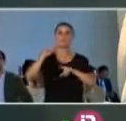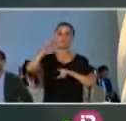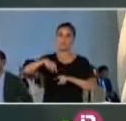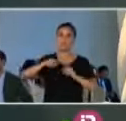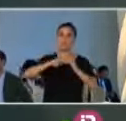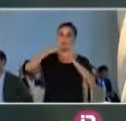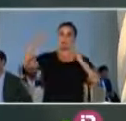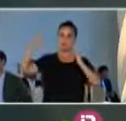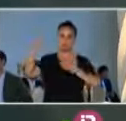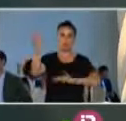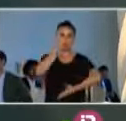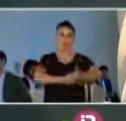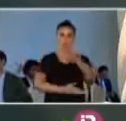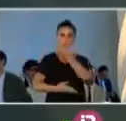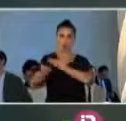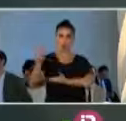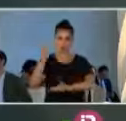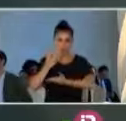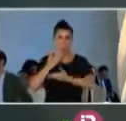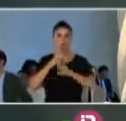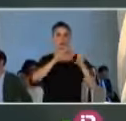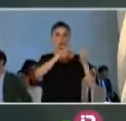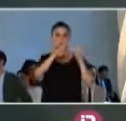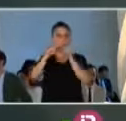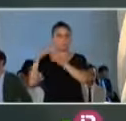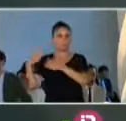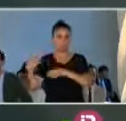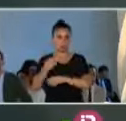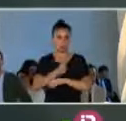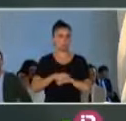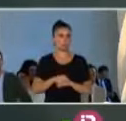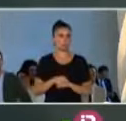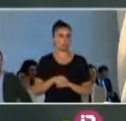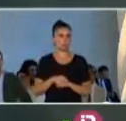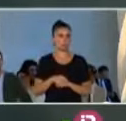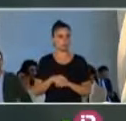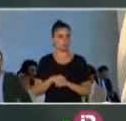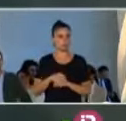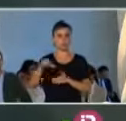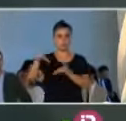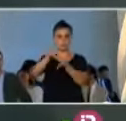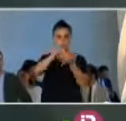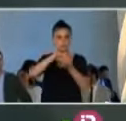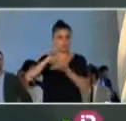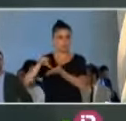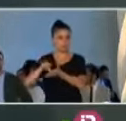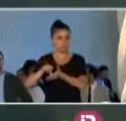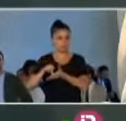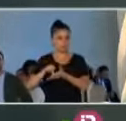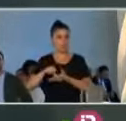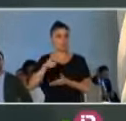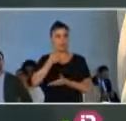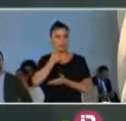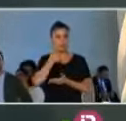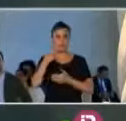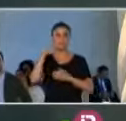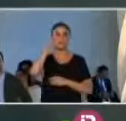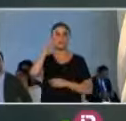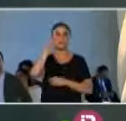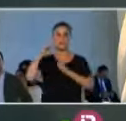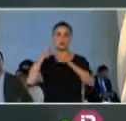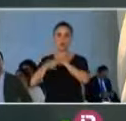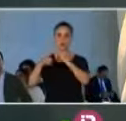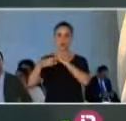i més col·laboració entre la part pública i la part privada. La ciutadania ens reclama un turisme de qualitat i que